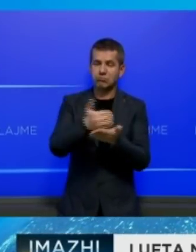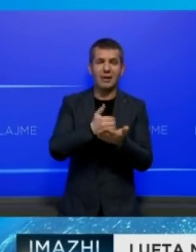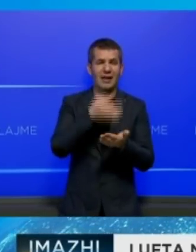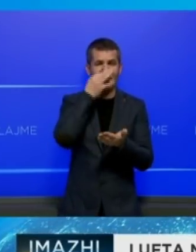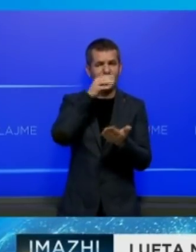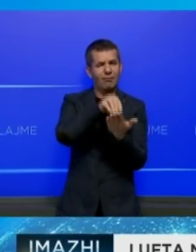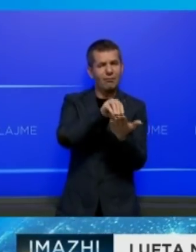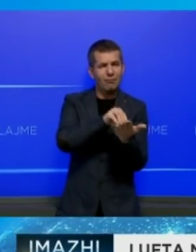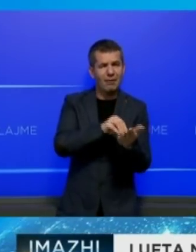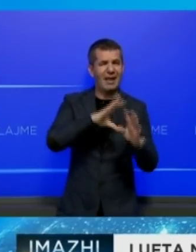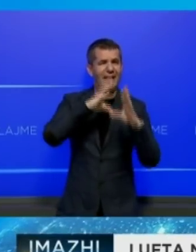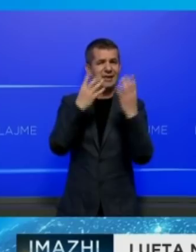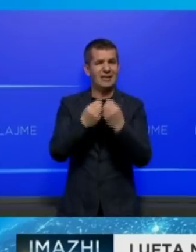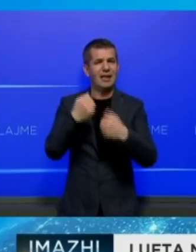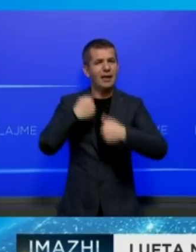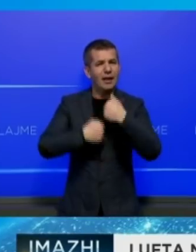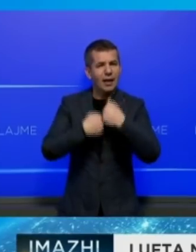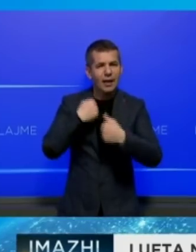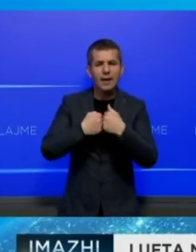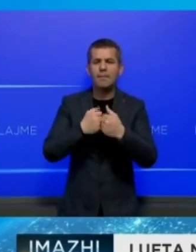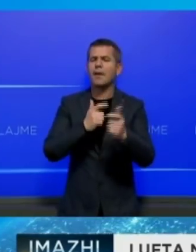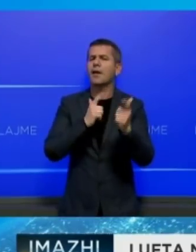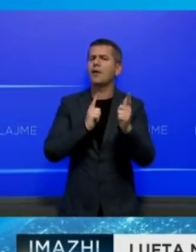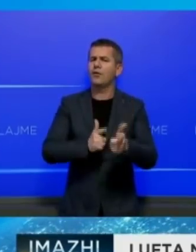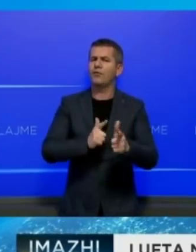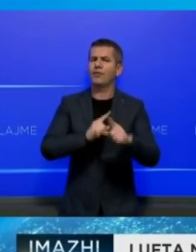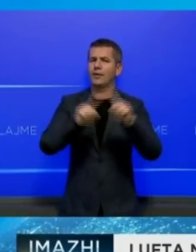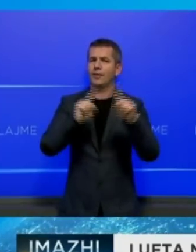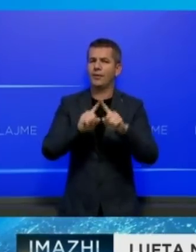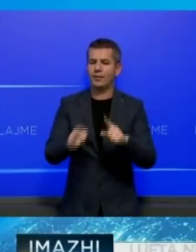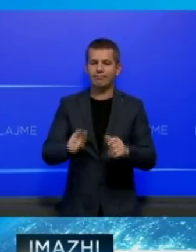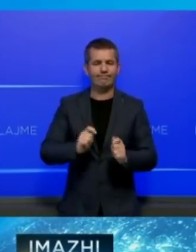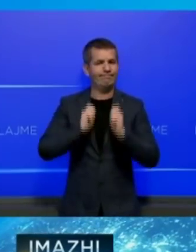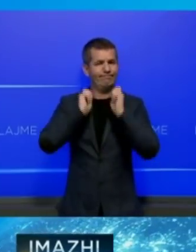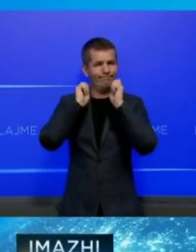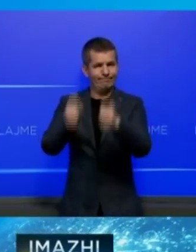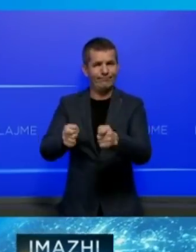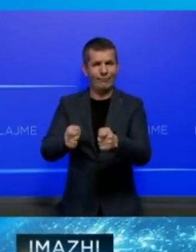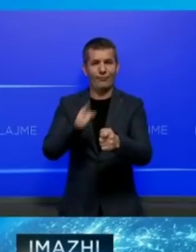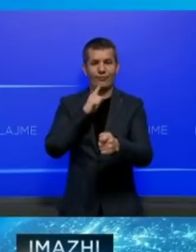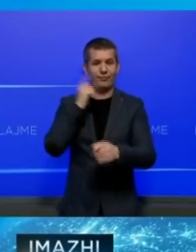krime kundër njerëzimit dhe gjenocid dhe do të shtrihet deri në aneksimin